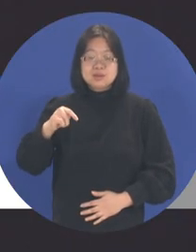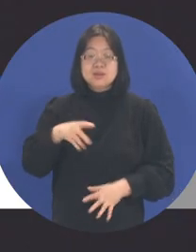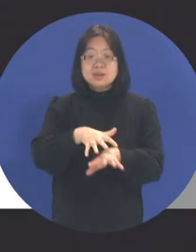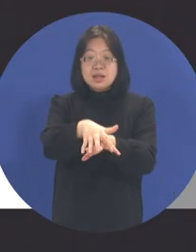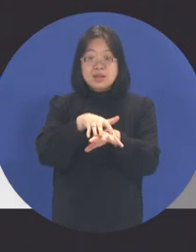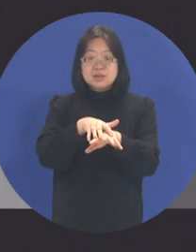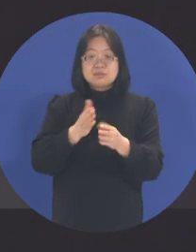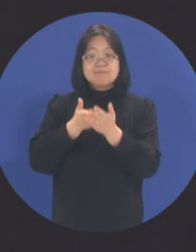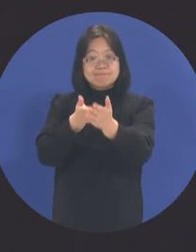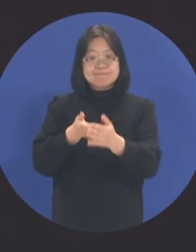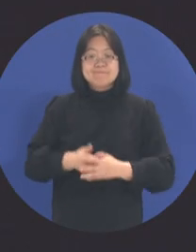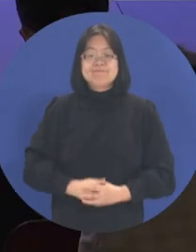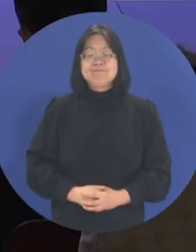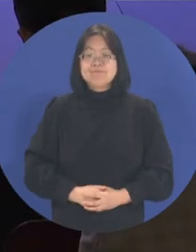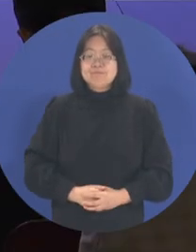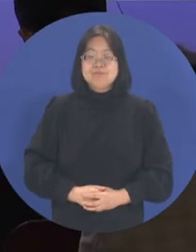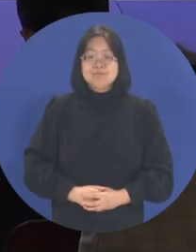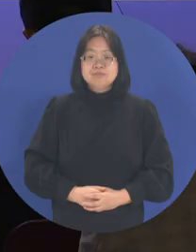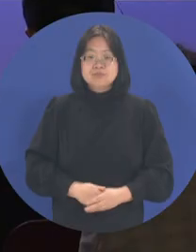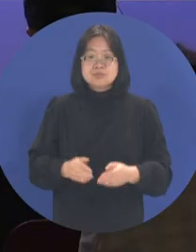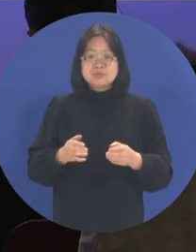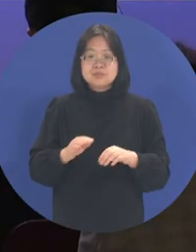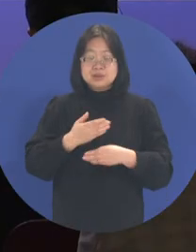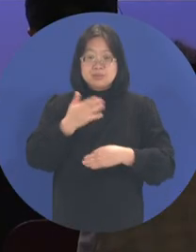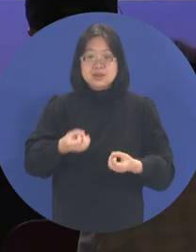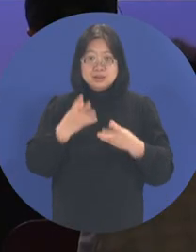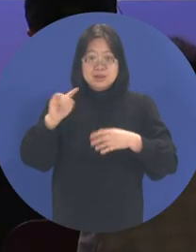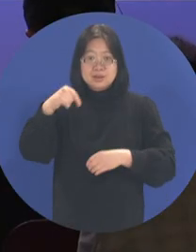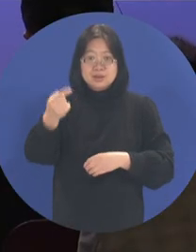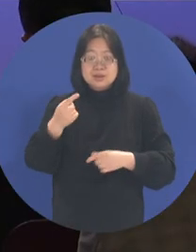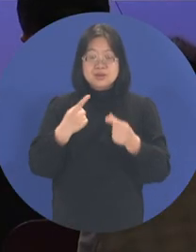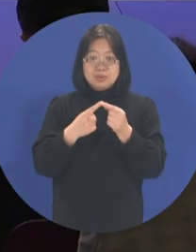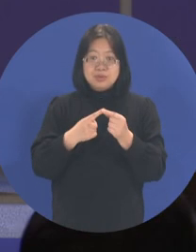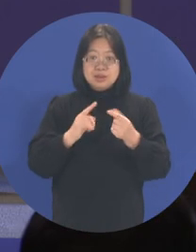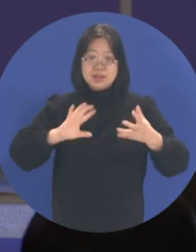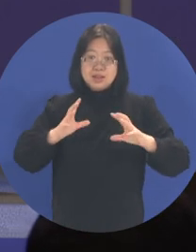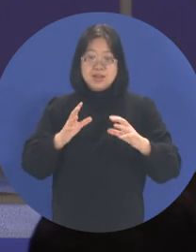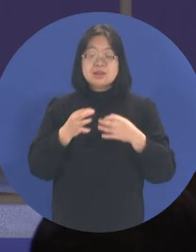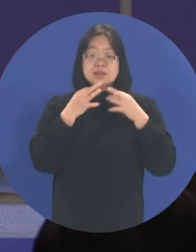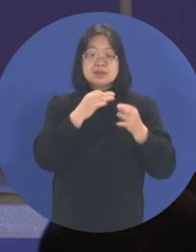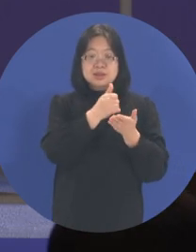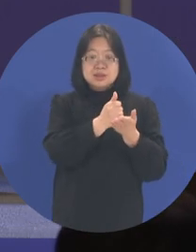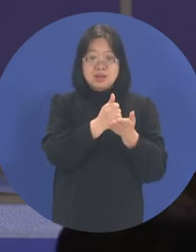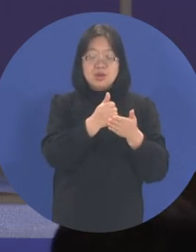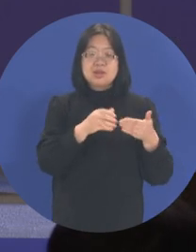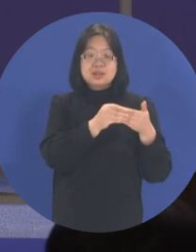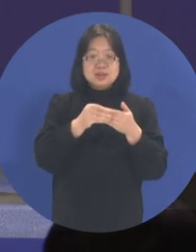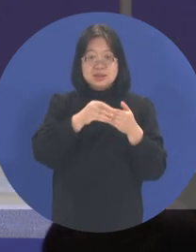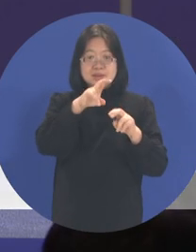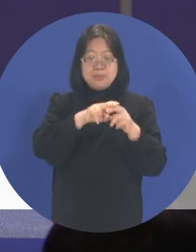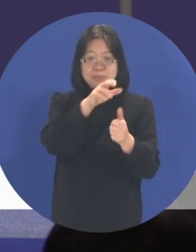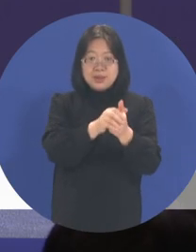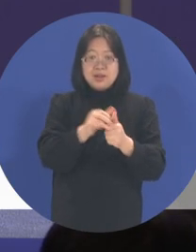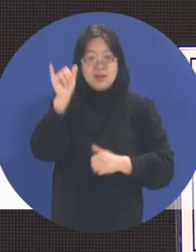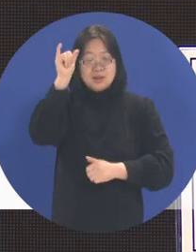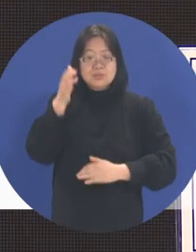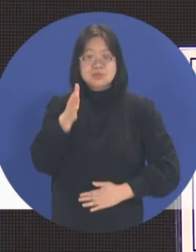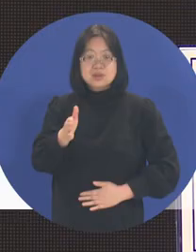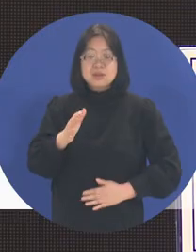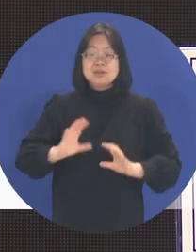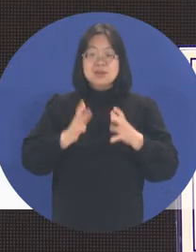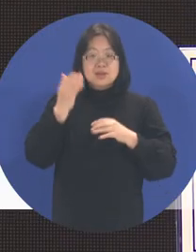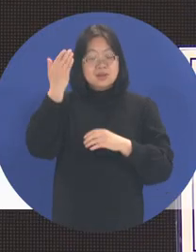네트워크를 제안합니다. 개막식에 이어 열린 첫 번째 대담에서는 김동연 지사를 좌장으로 AI 분야